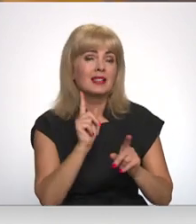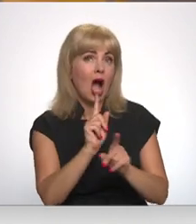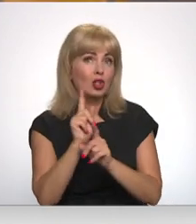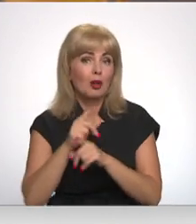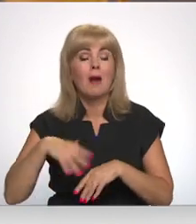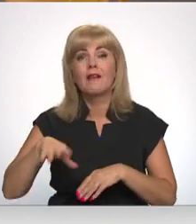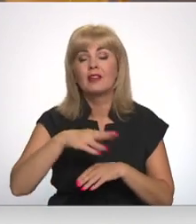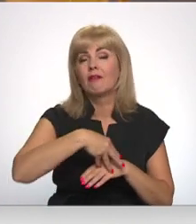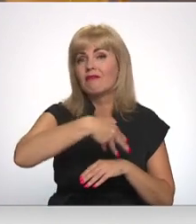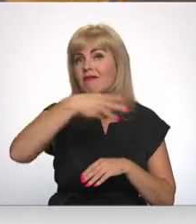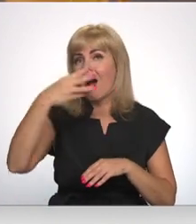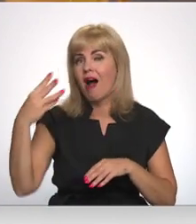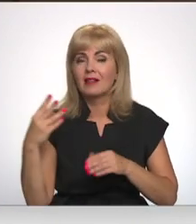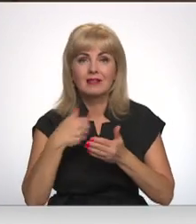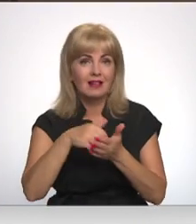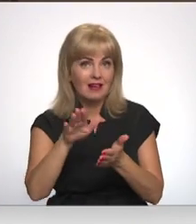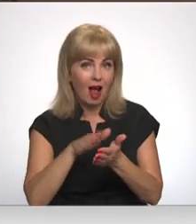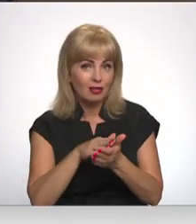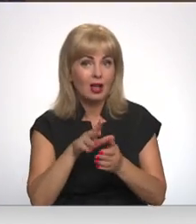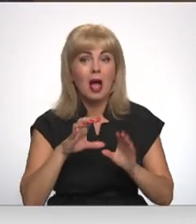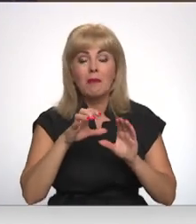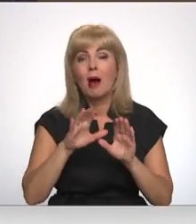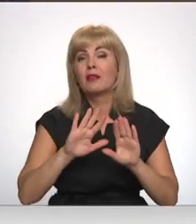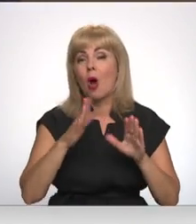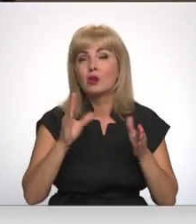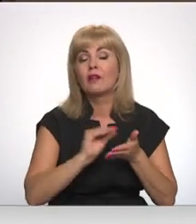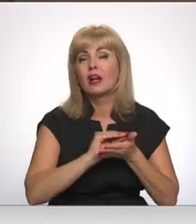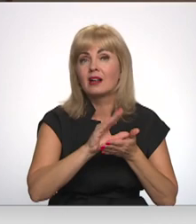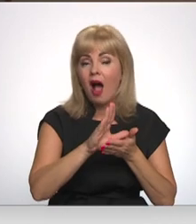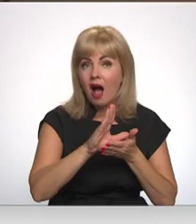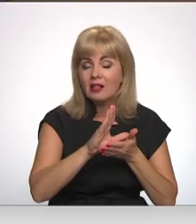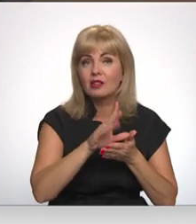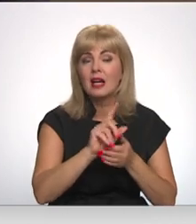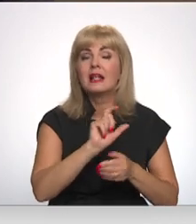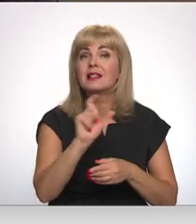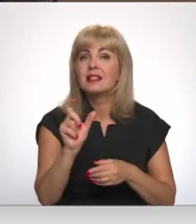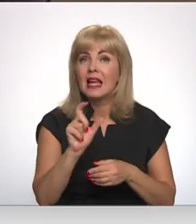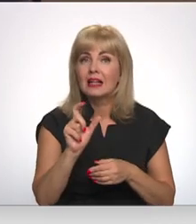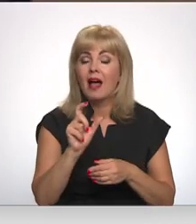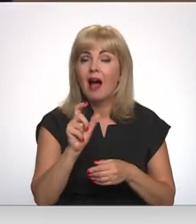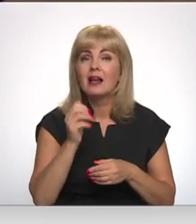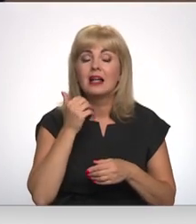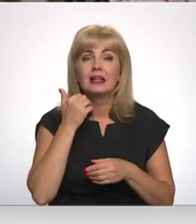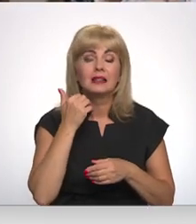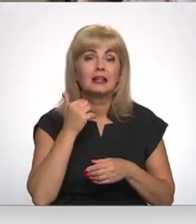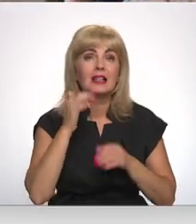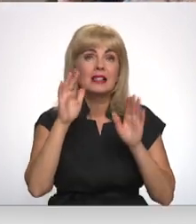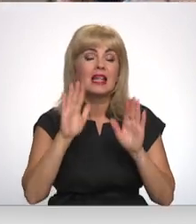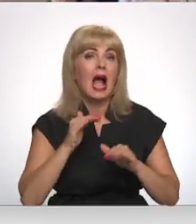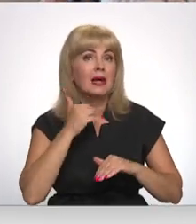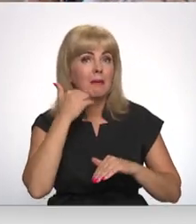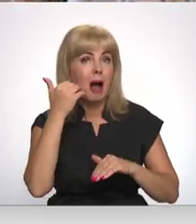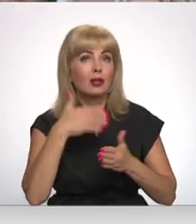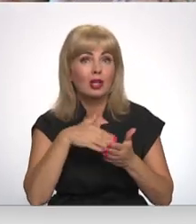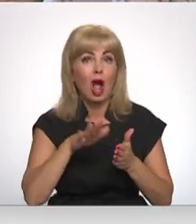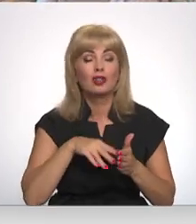visās svarvīksnes krāsās. Līdz šim pasaulē nav izdevies selekcionēt ziedus zilā un sniegbaltā krāsā. 90.